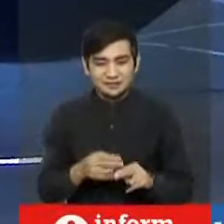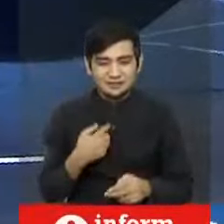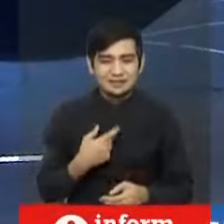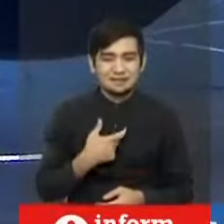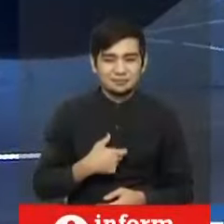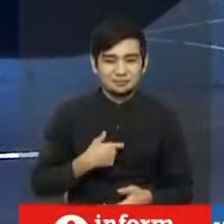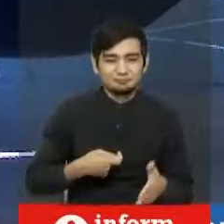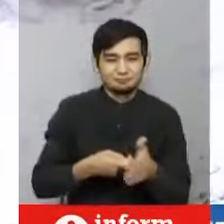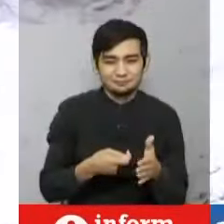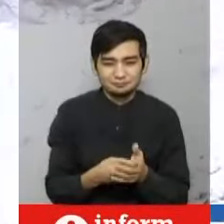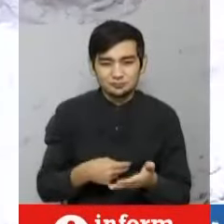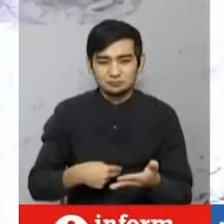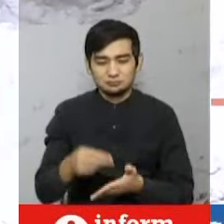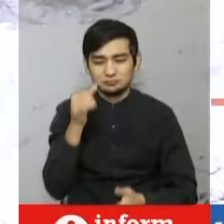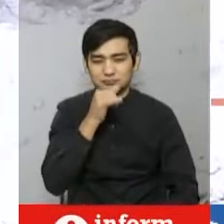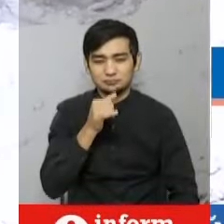корм.